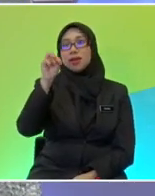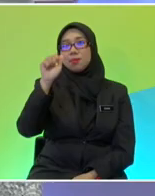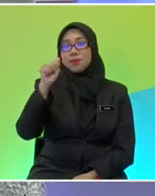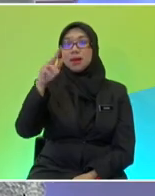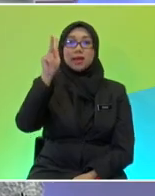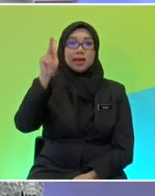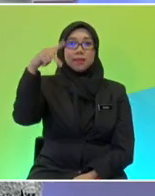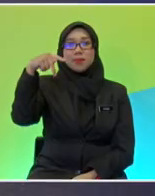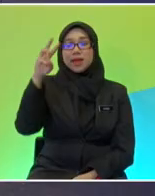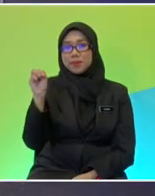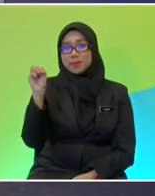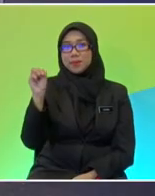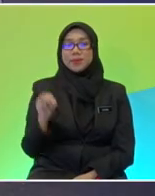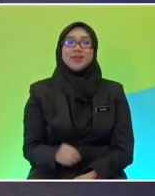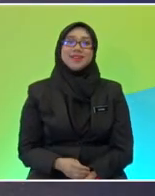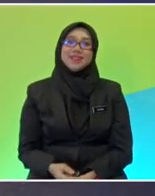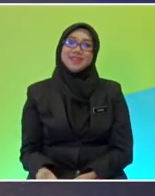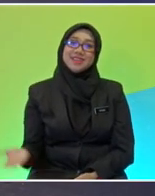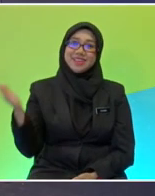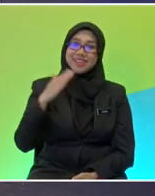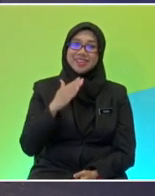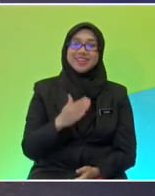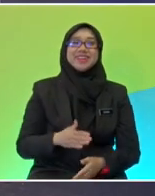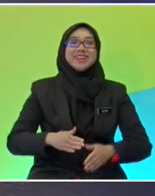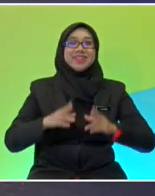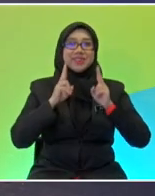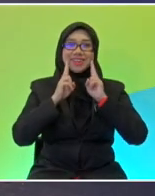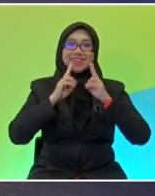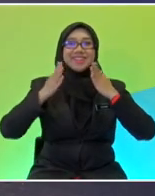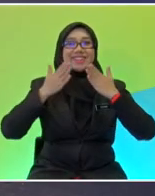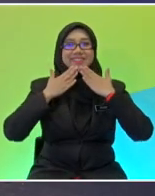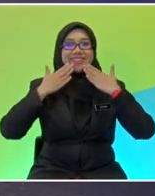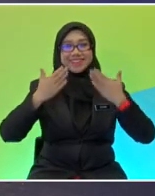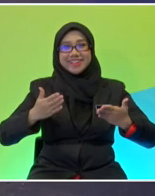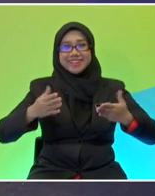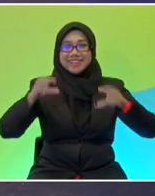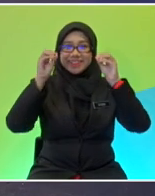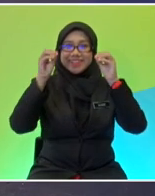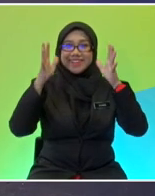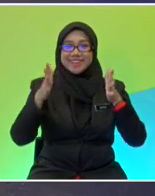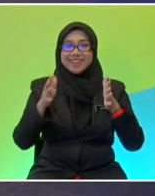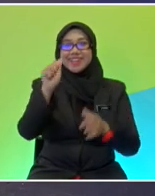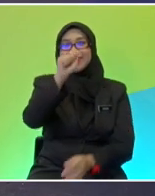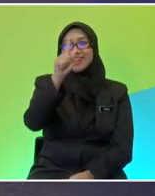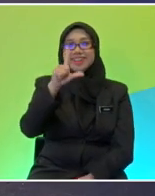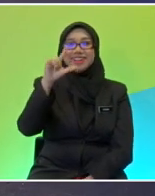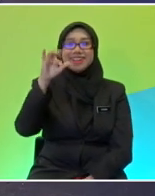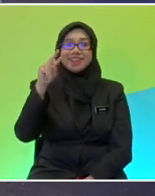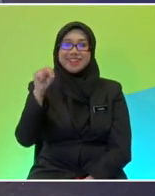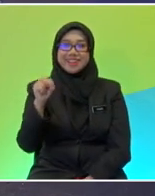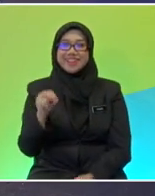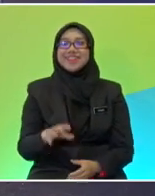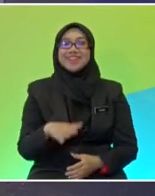oke baiklah dengan itu jongkito ucapkan terima kasih Cikgu kepada Cikgu azlinda dan